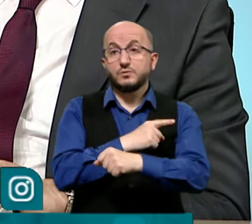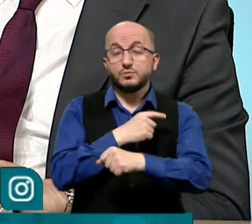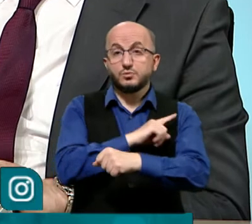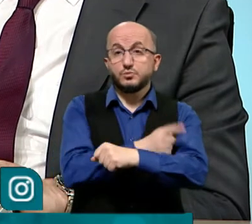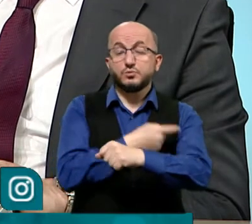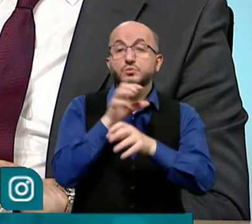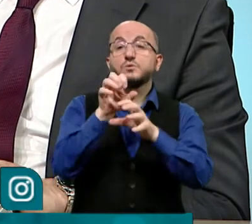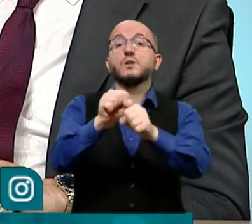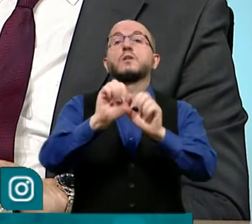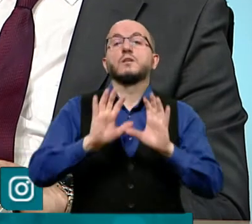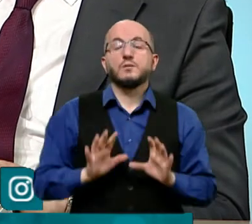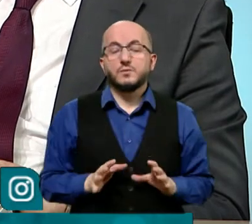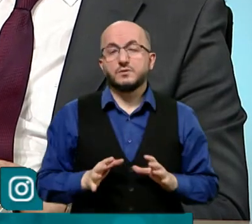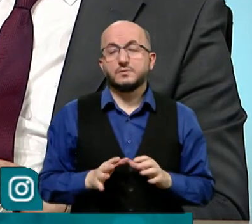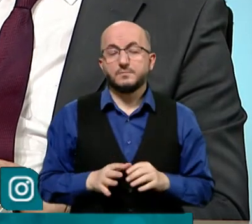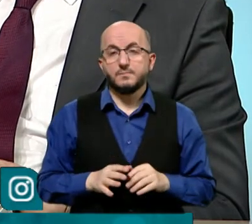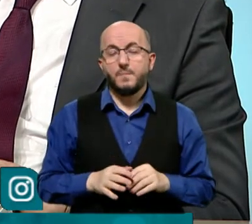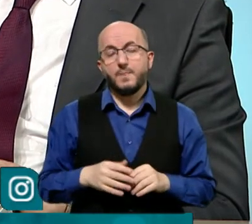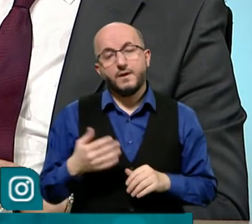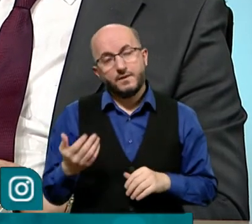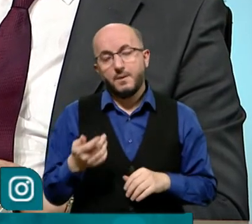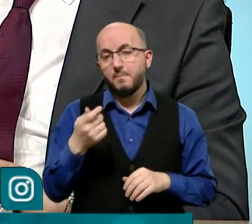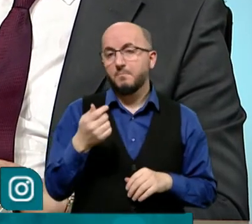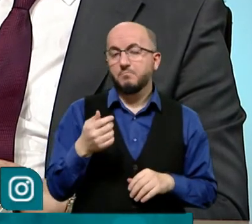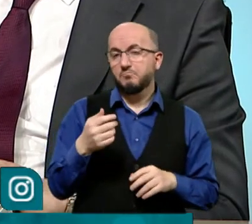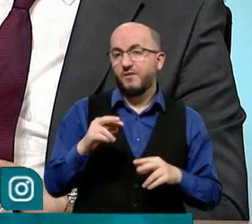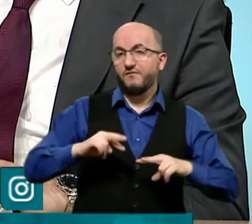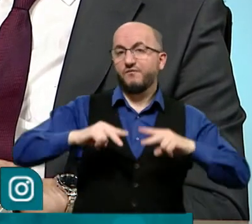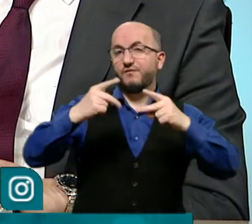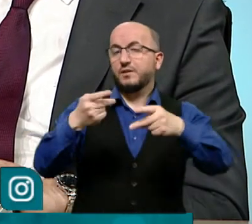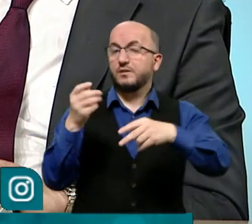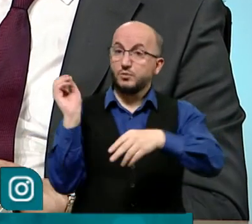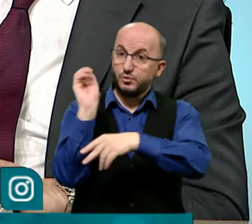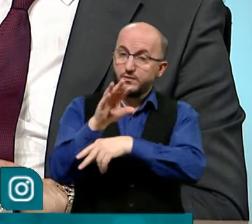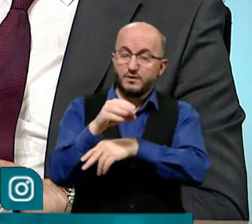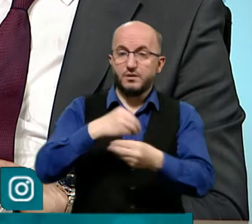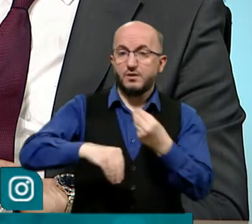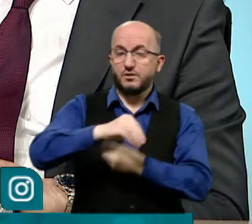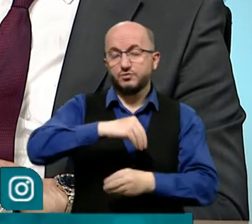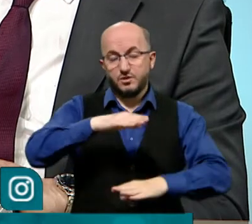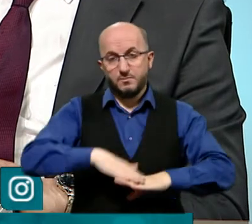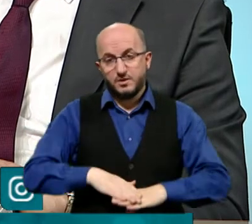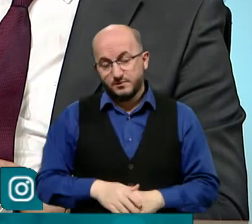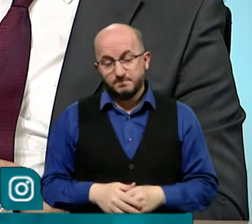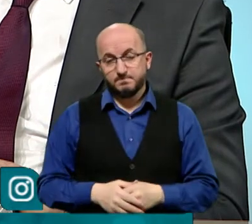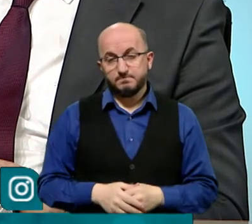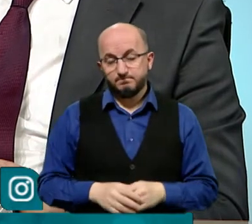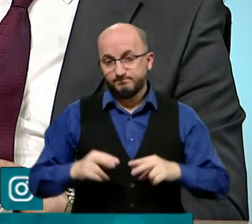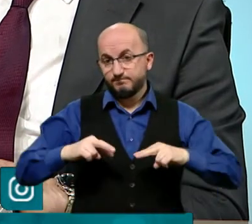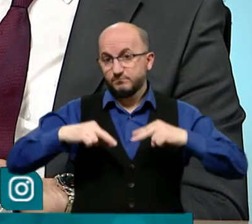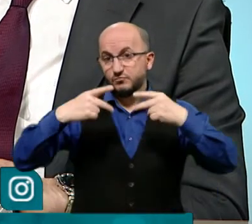yapar? Bedel hac gönderirler. Yani ne demek? Bir vekil. Bir vekil gönderirler. Vekaleten hac yaptırırlar. Peki